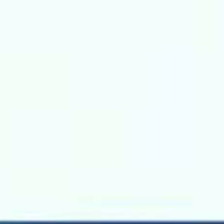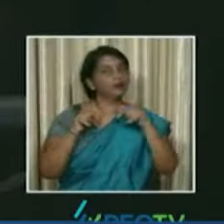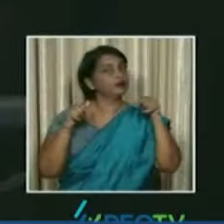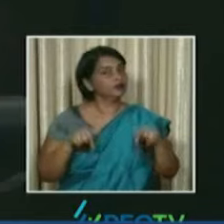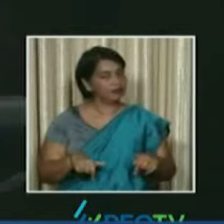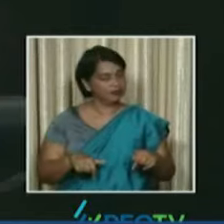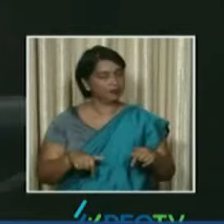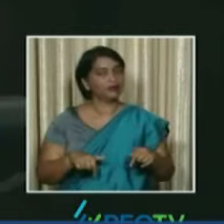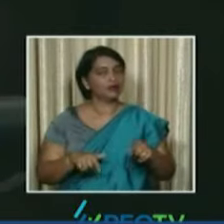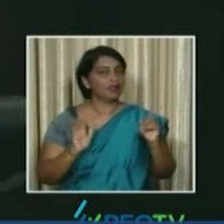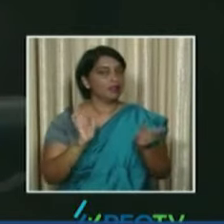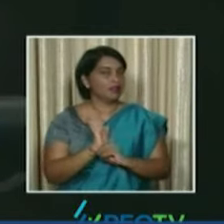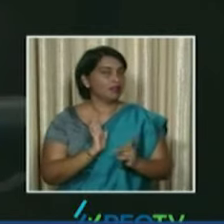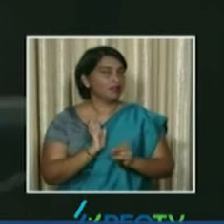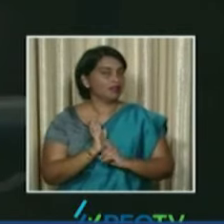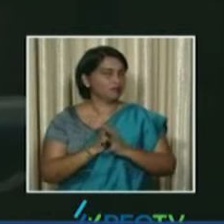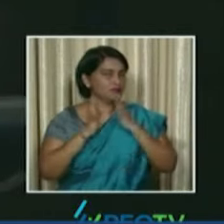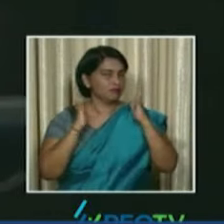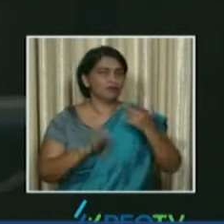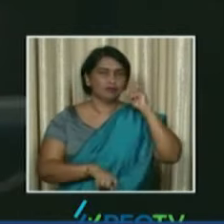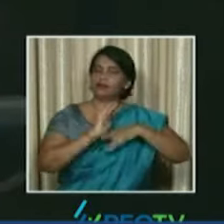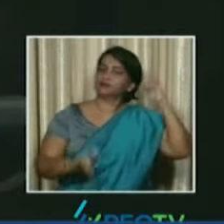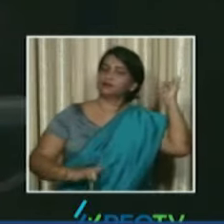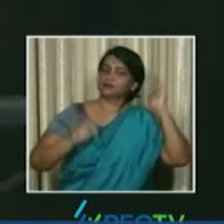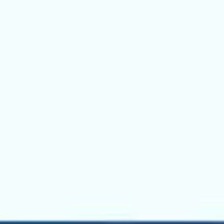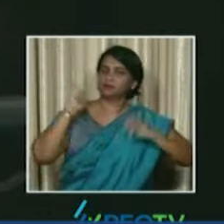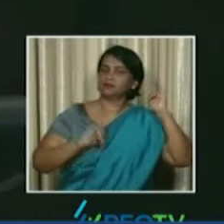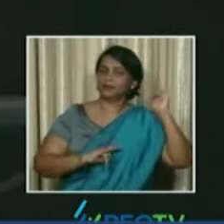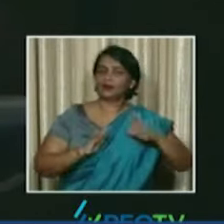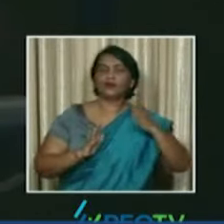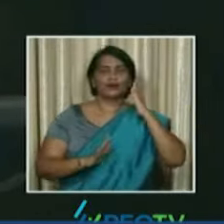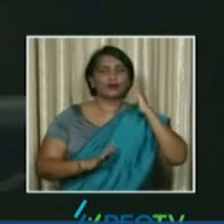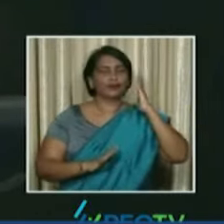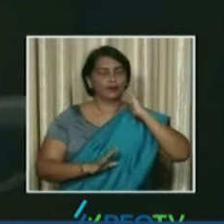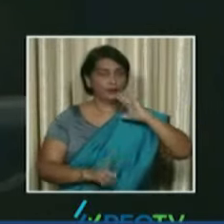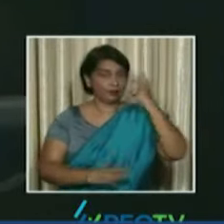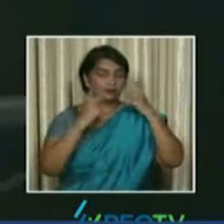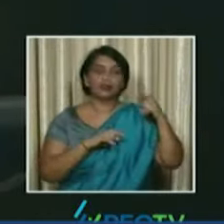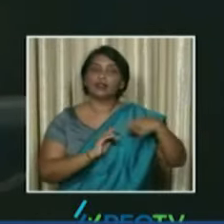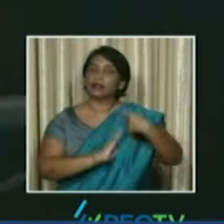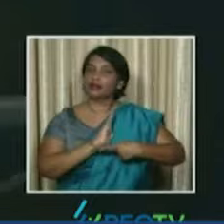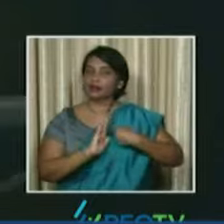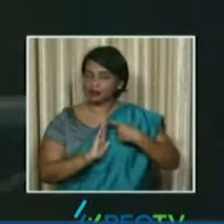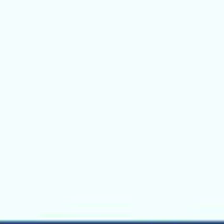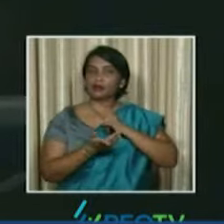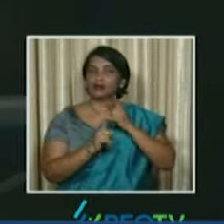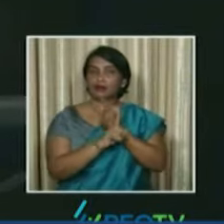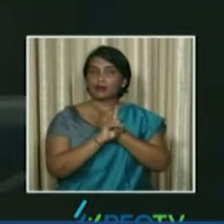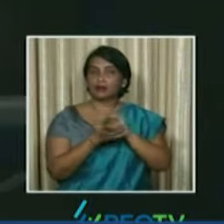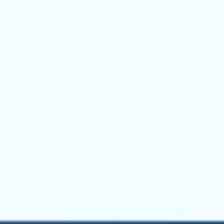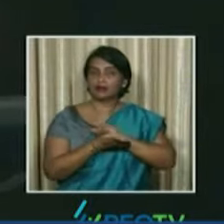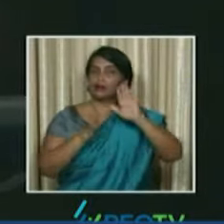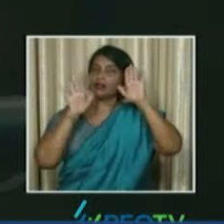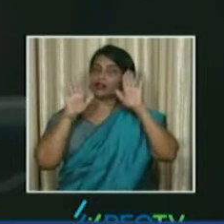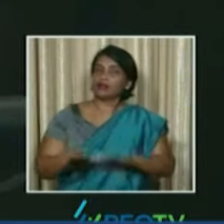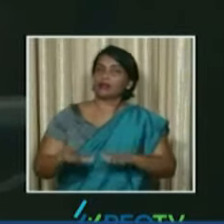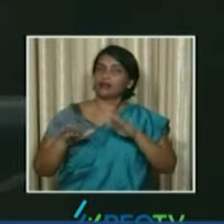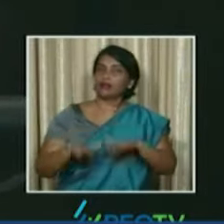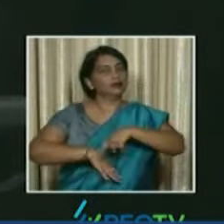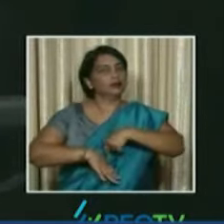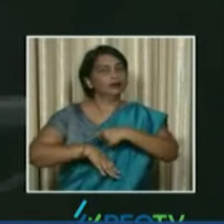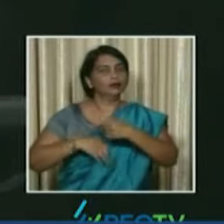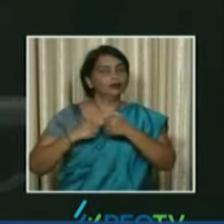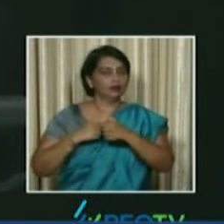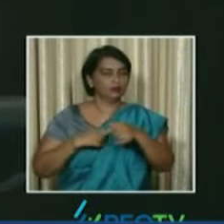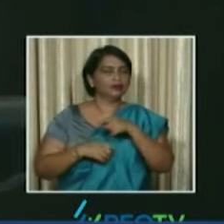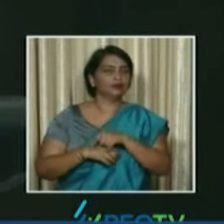අද ලක්ෂ ගණනක් සංචාරකයෝ රටට ඇවිල්ලා මේ සංචාරකයෝ ශ්‍රී ලංකා ගුවන්තොටුපලේ රැඳී සිටිනවා පැය